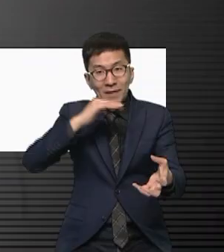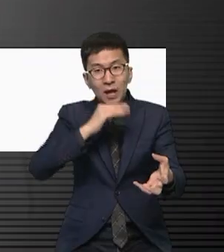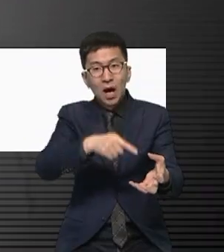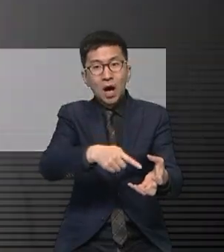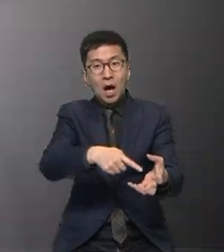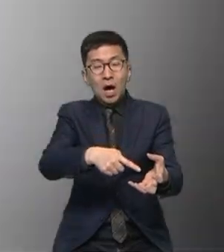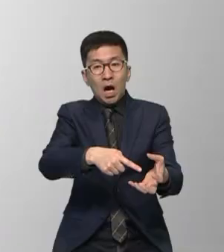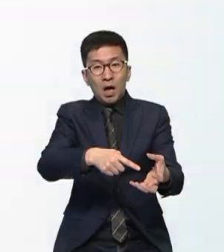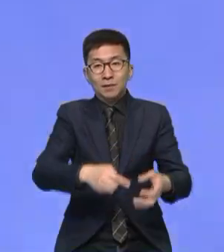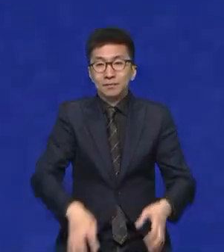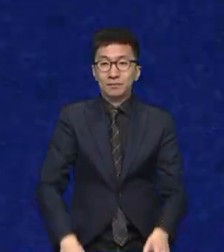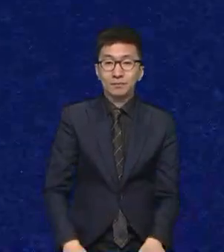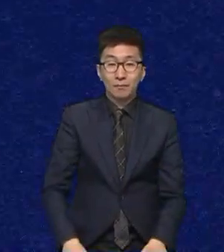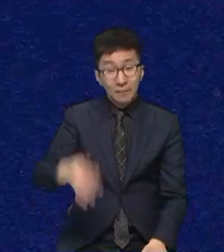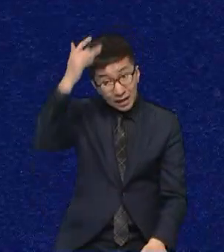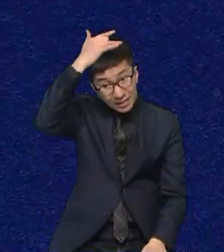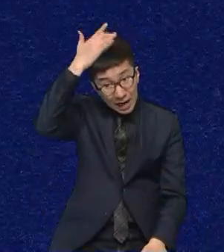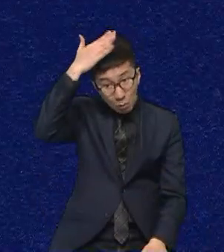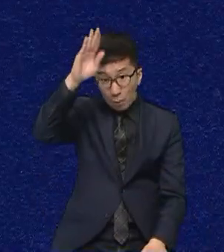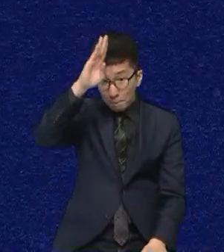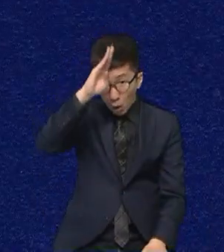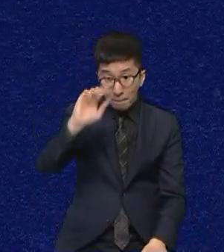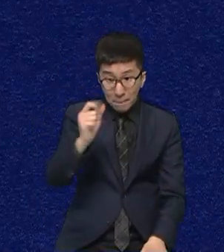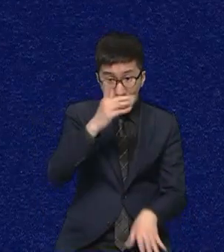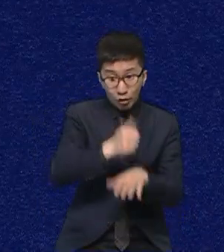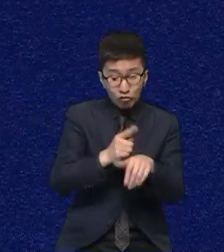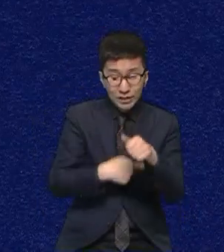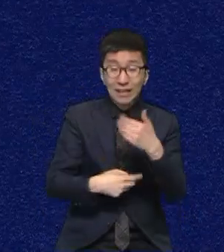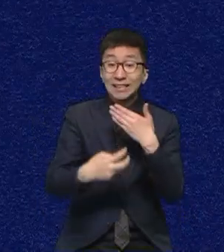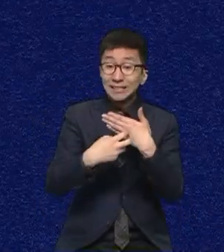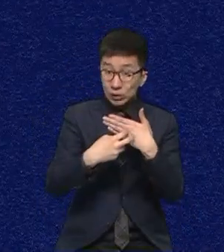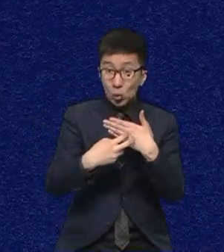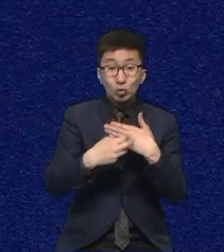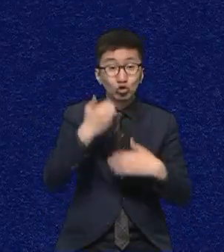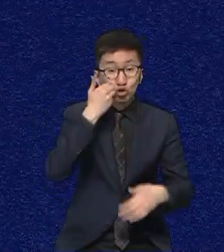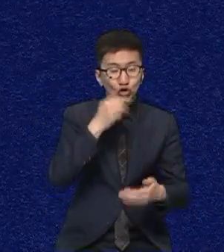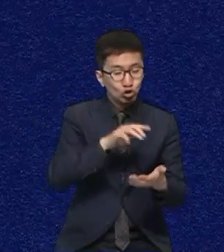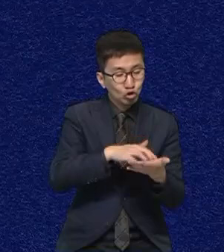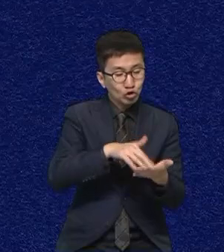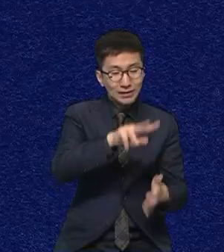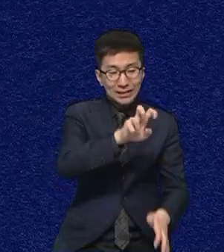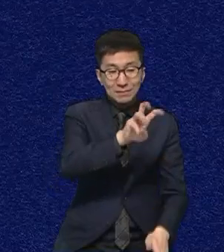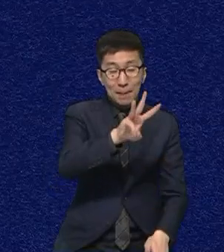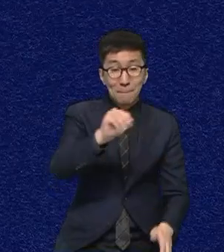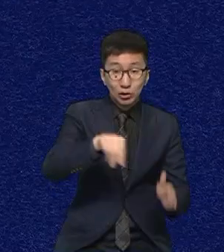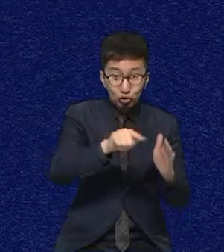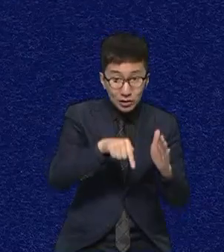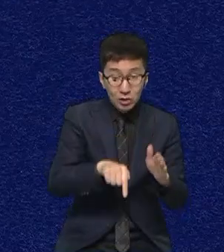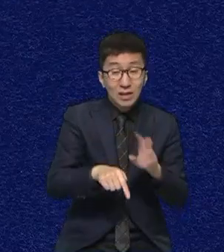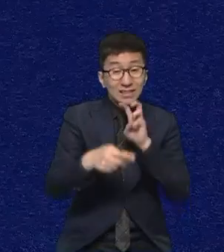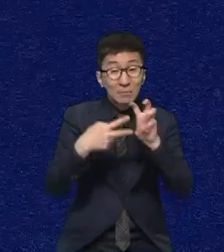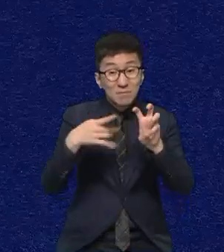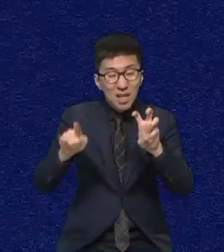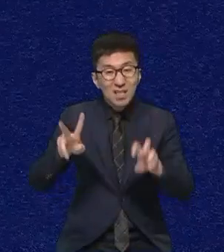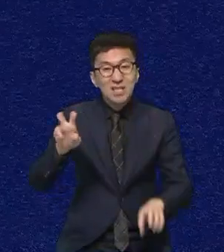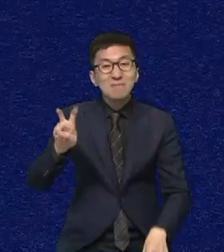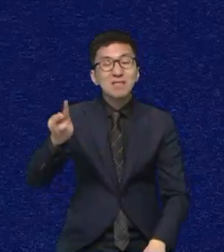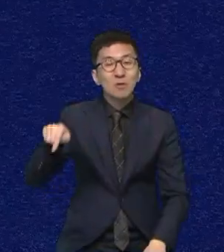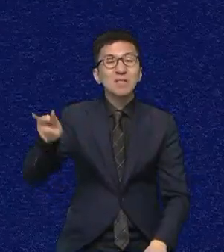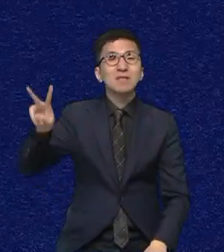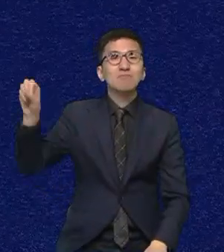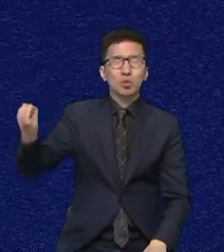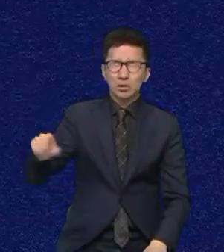바로. 실제 탈모증으로 진료받은 환자 23만여 명 가운데 30대 비중이 22.2%로 가장